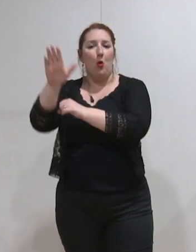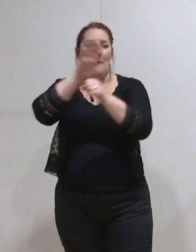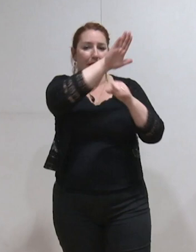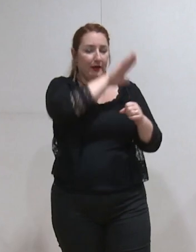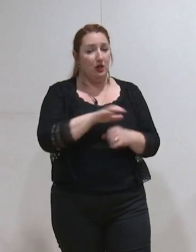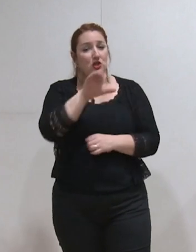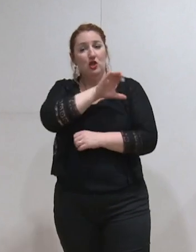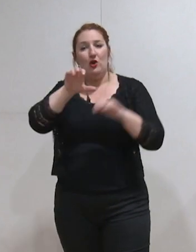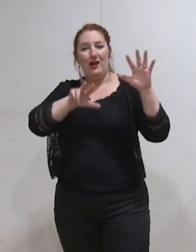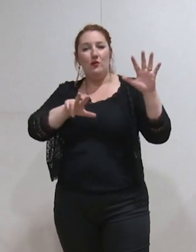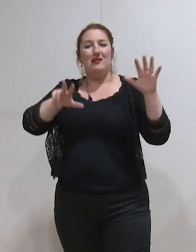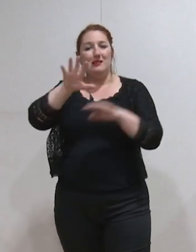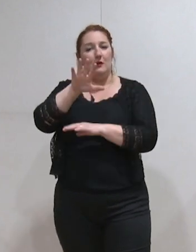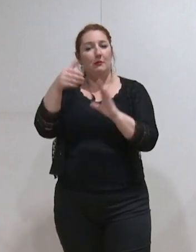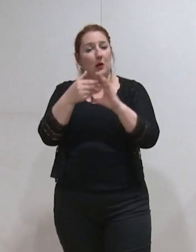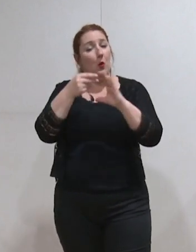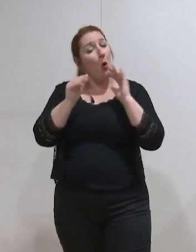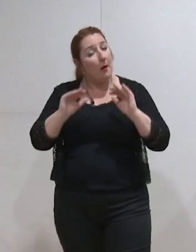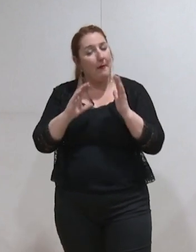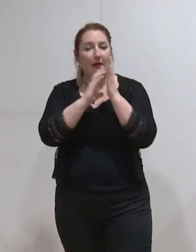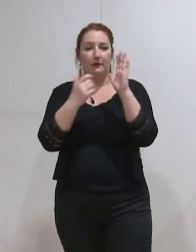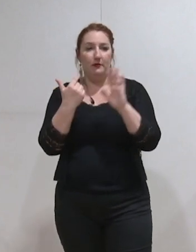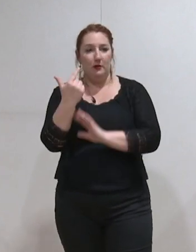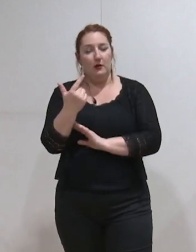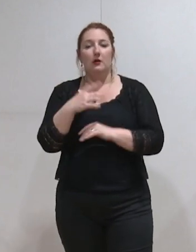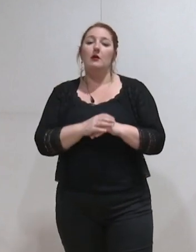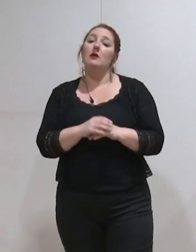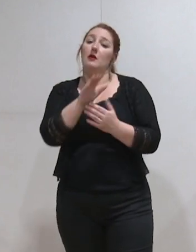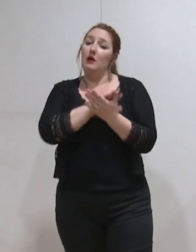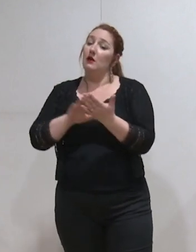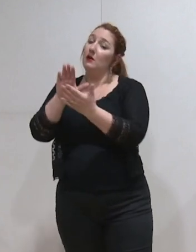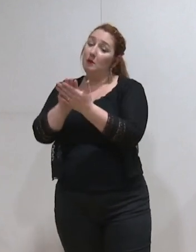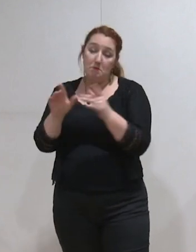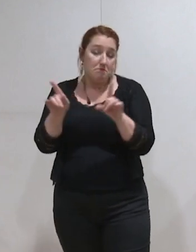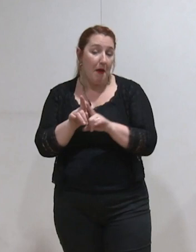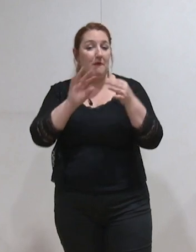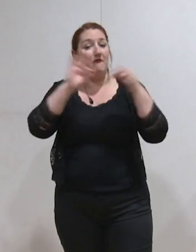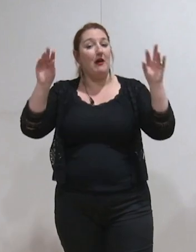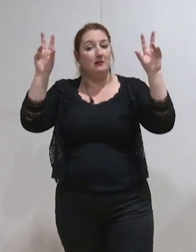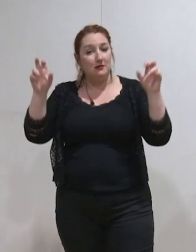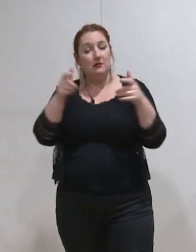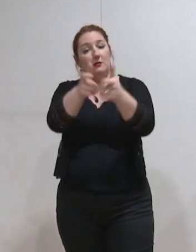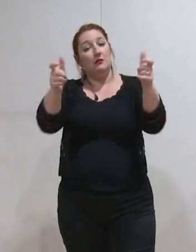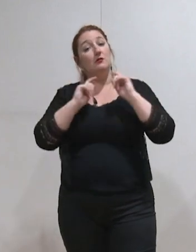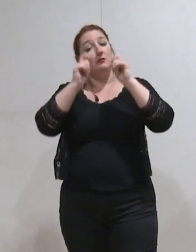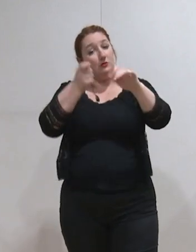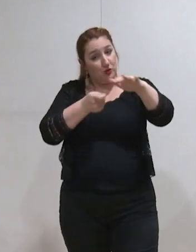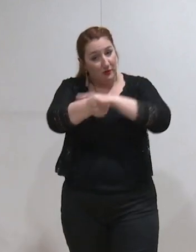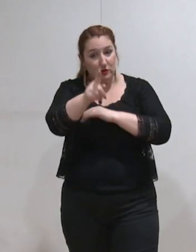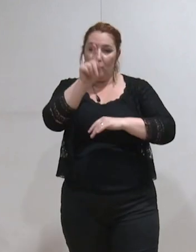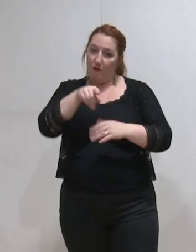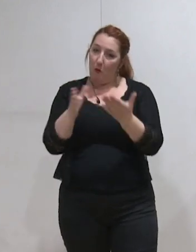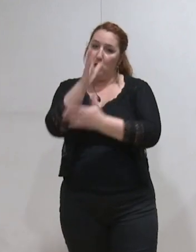€ tout de même article 2 cet avenant engage l'opérateur à réaliser des projets pour lequels il a été subventionné